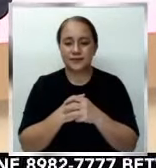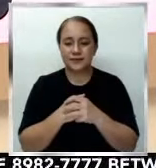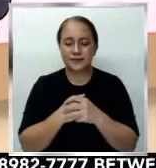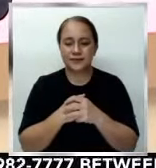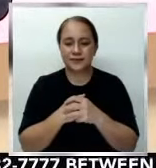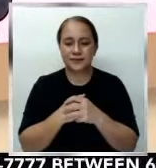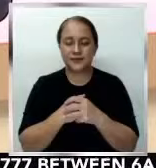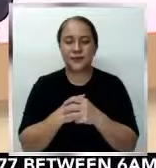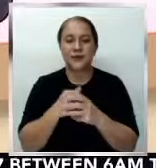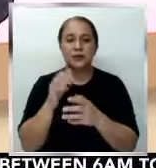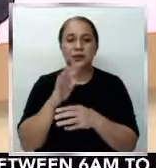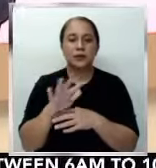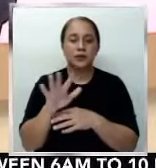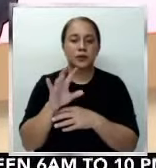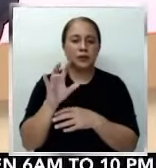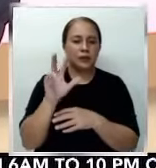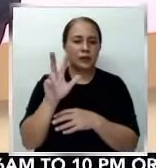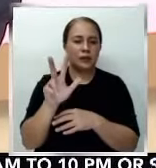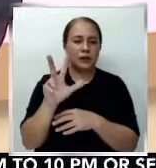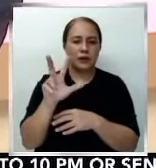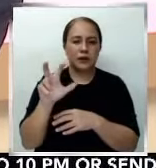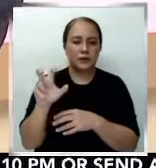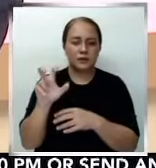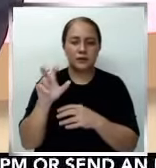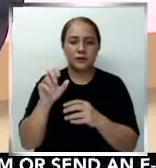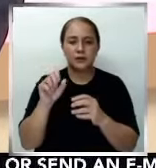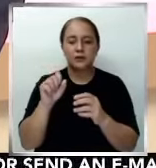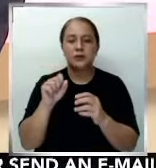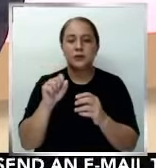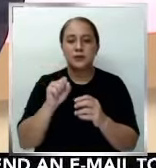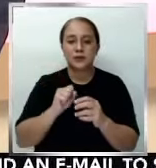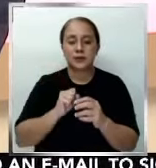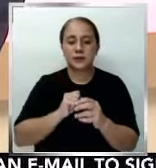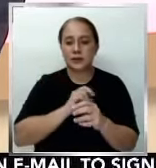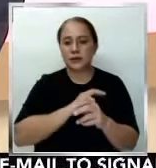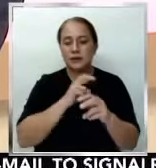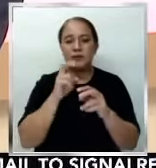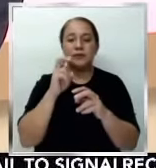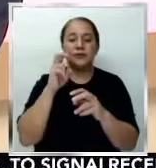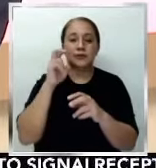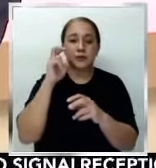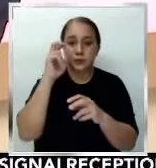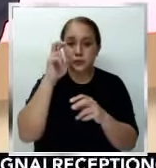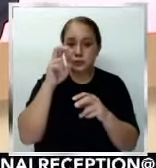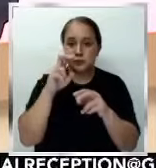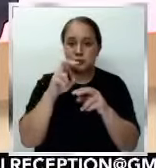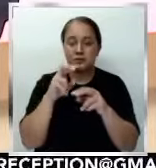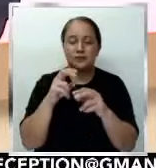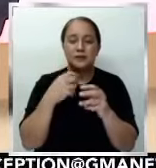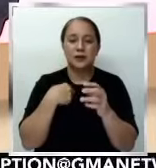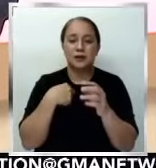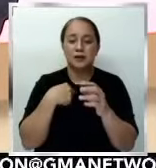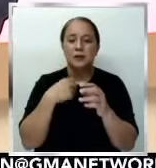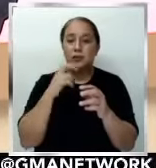Umabot na sa higit 300 tauhan ng iba't ibang railway system sa Metro Manila ang nagpositibo sa COVID-19. Pero ayon sa